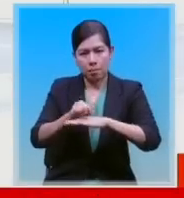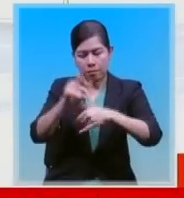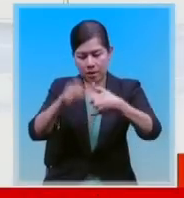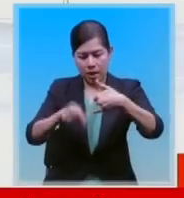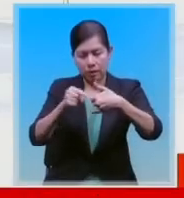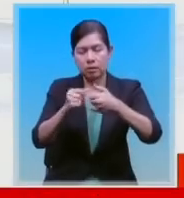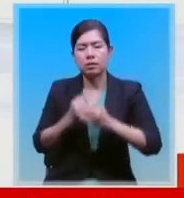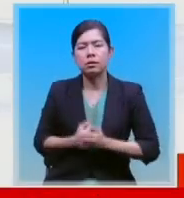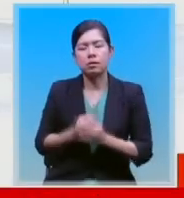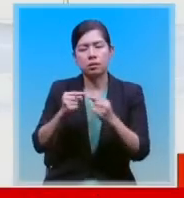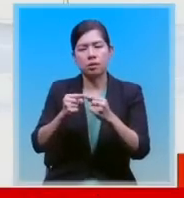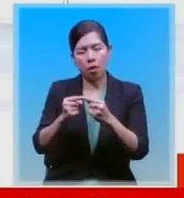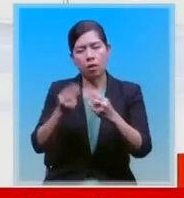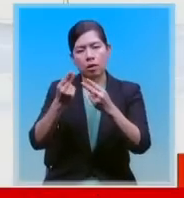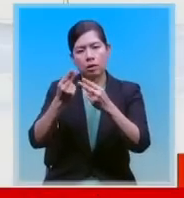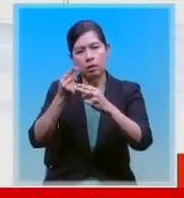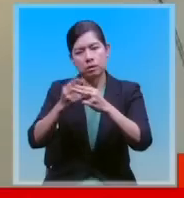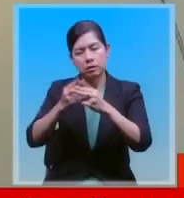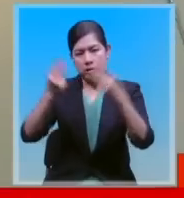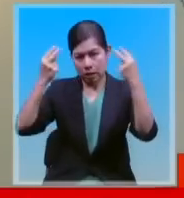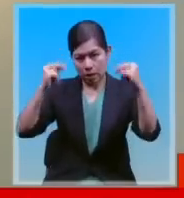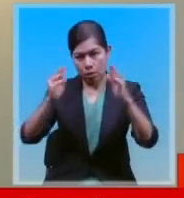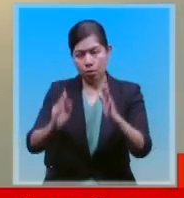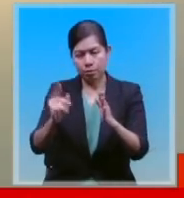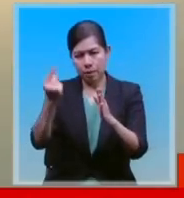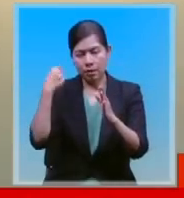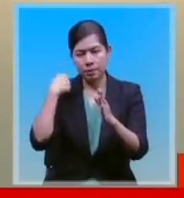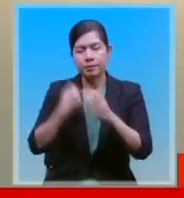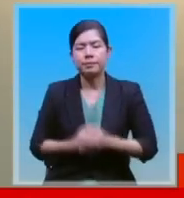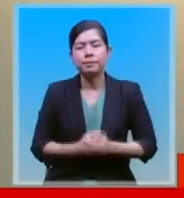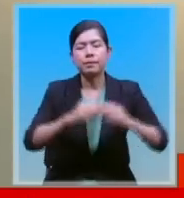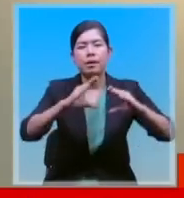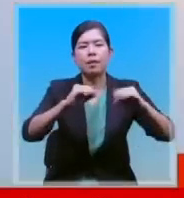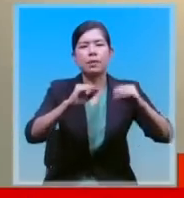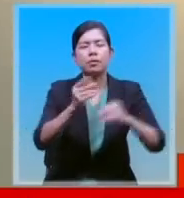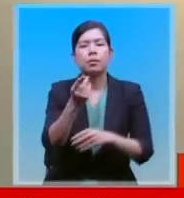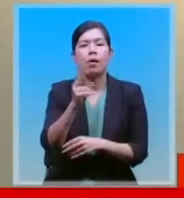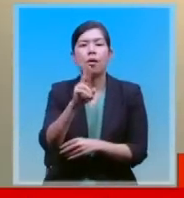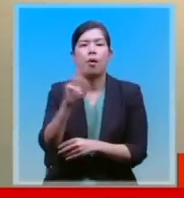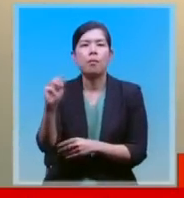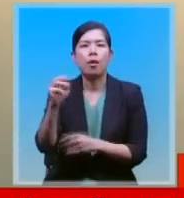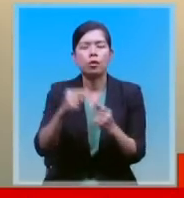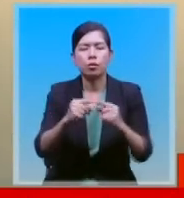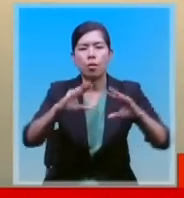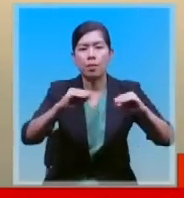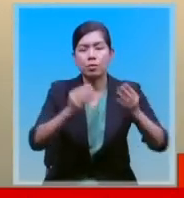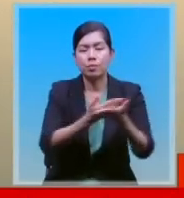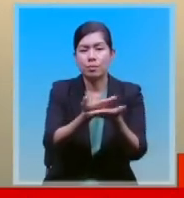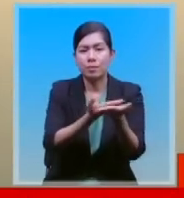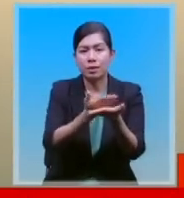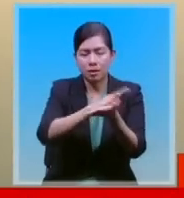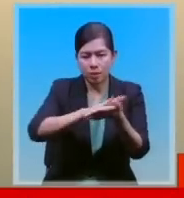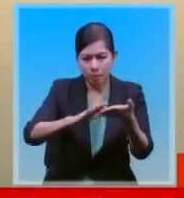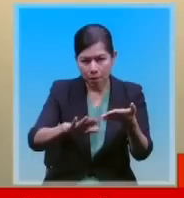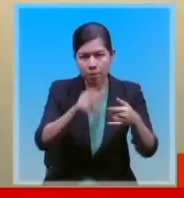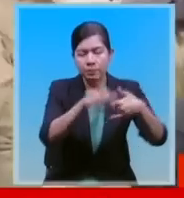วันที่8กุมภาพันธ์นี้ค่ะภายหลังการประชุมคณะรัฐมนตรีประจำสัปดาห์แล้วเสร็จนะคะพลเอกประยุทธ์จันทร์โอชานายกรัฐ